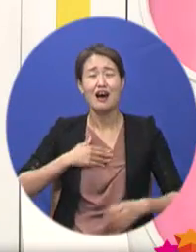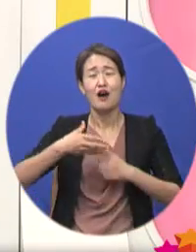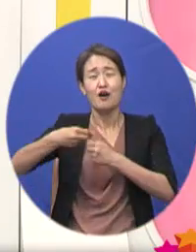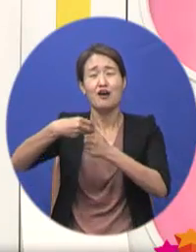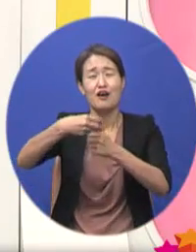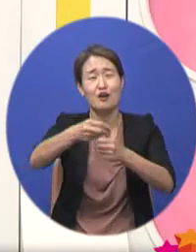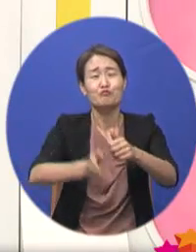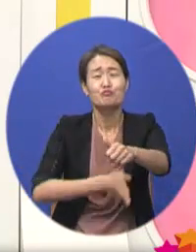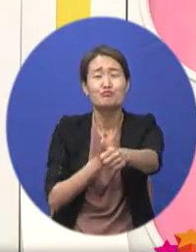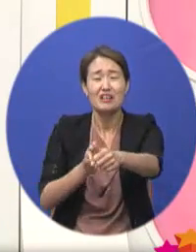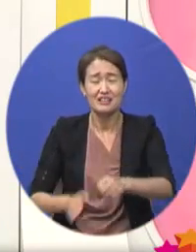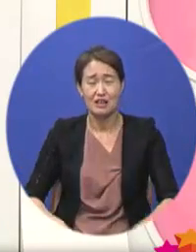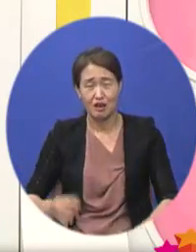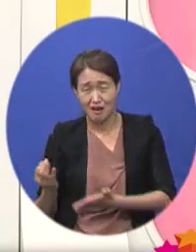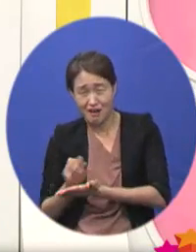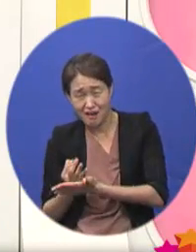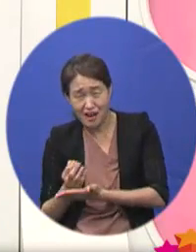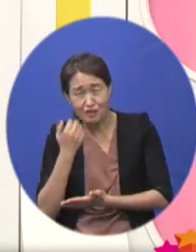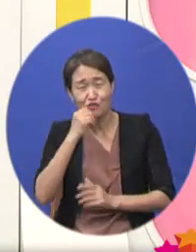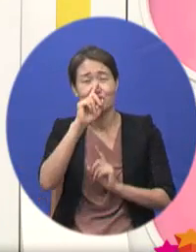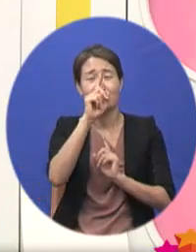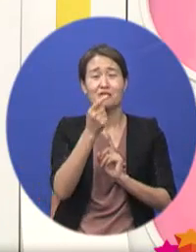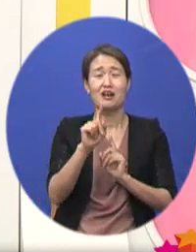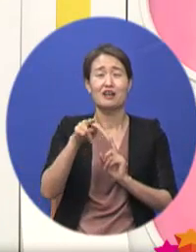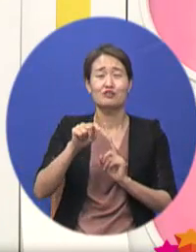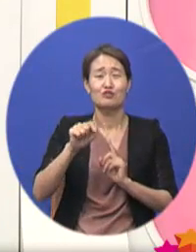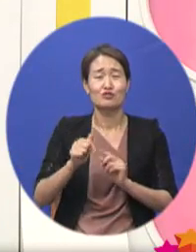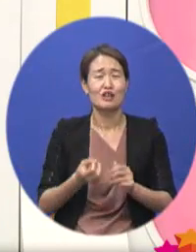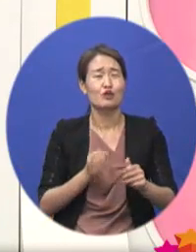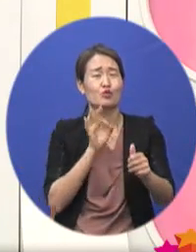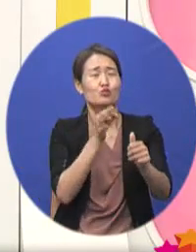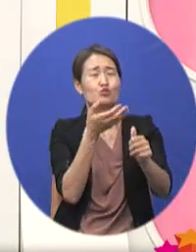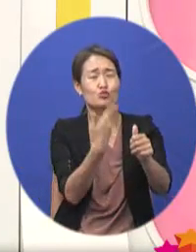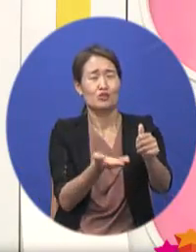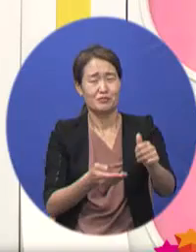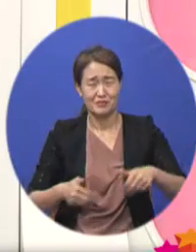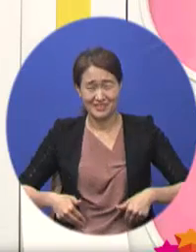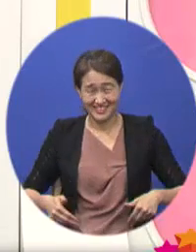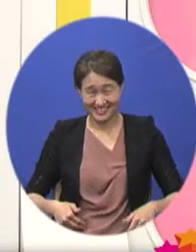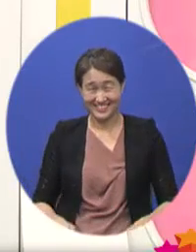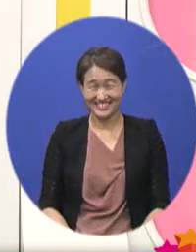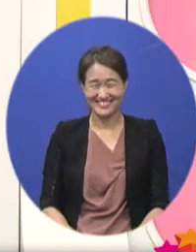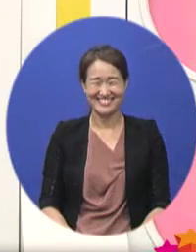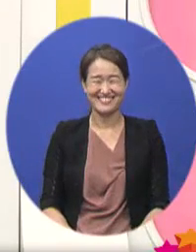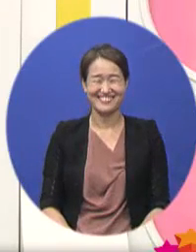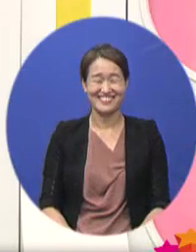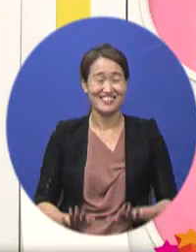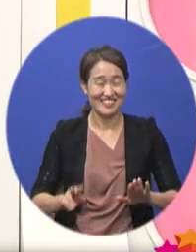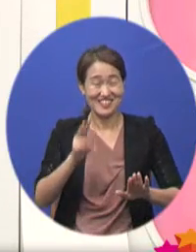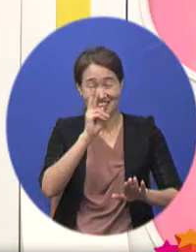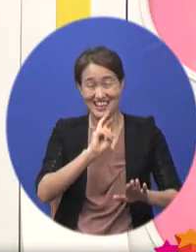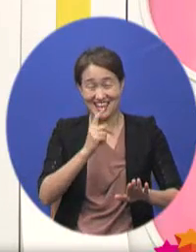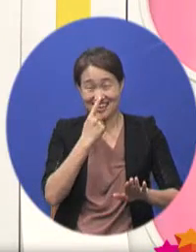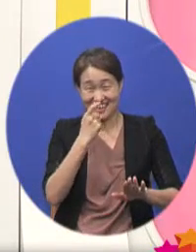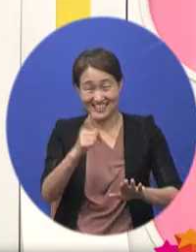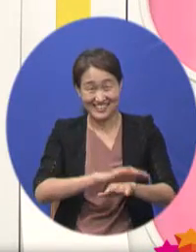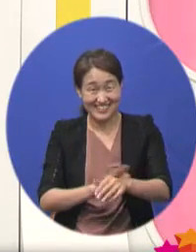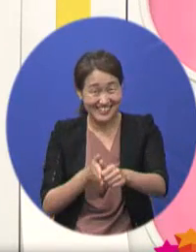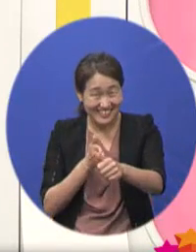불러주세요. 저 돈 모아가지고 우리 이하성님 물릉도 언니한테 보내드려야 돼요. 네네 네. 자 오늘 멋지게 노래